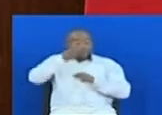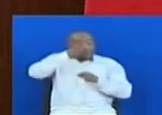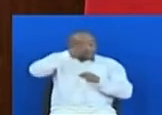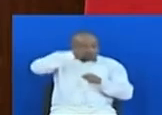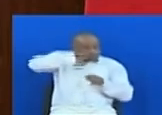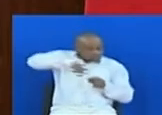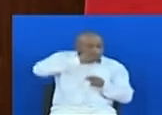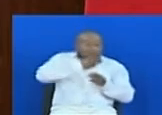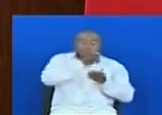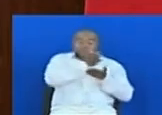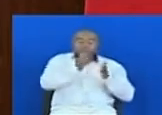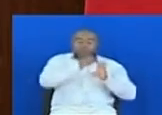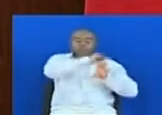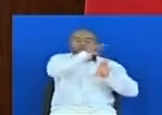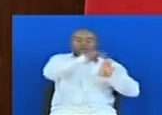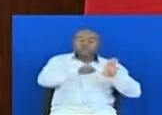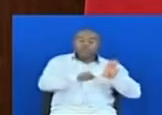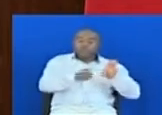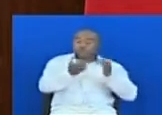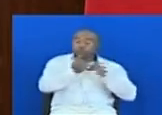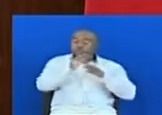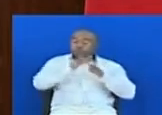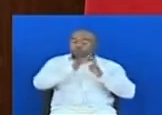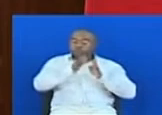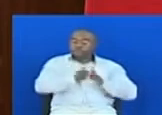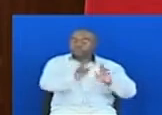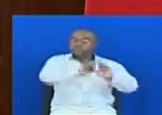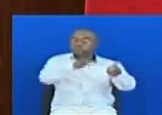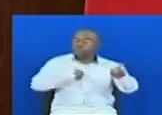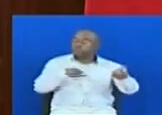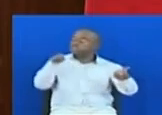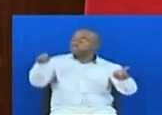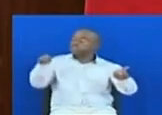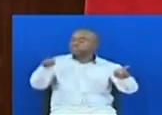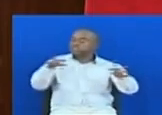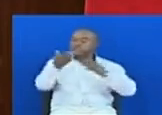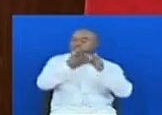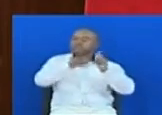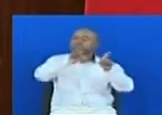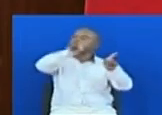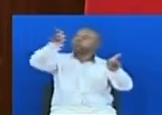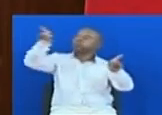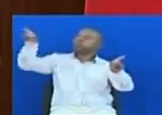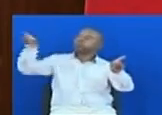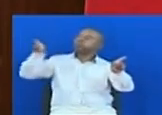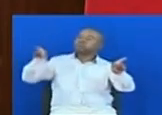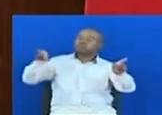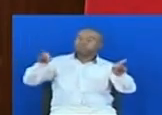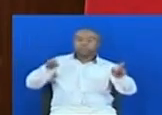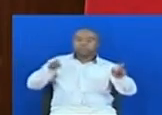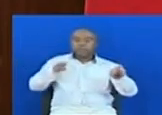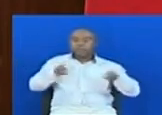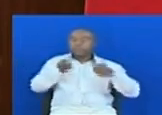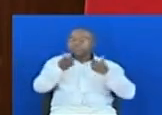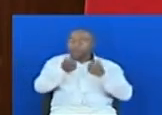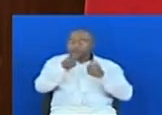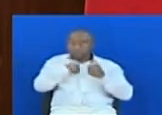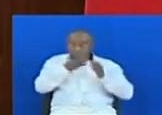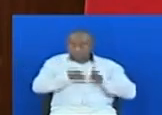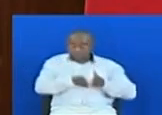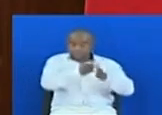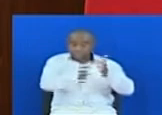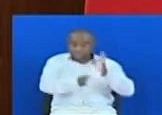tunaweza tukachukua approach tofauti na wenzetu mabara mengine, lakini bado tukawa tunachukua njia